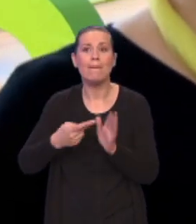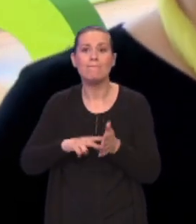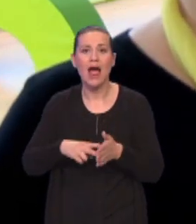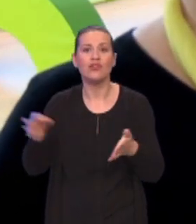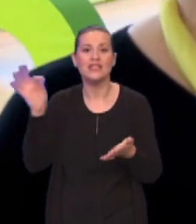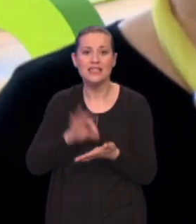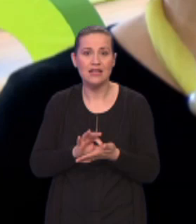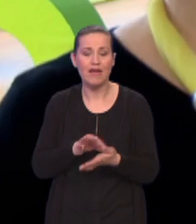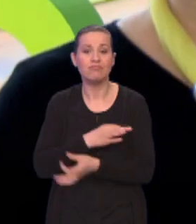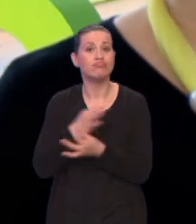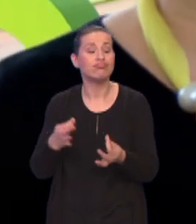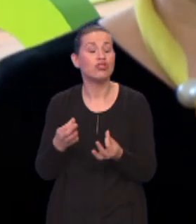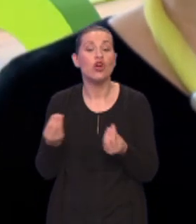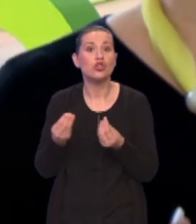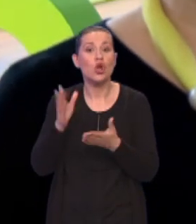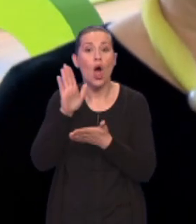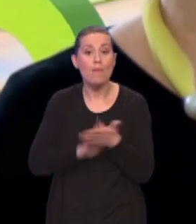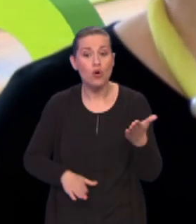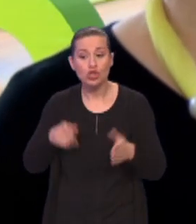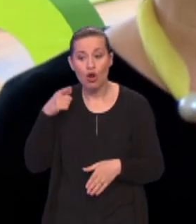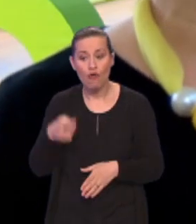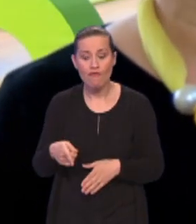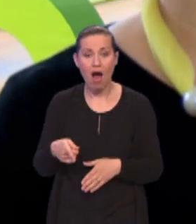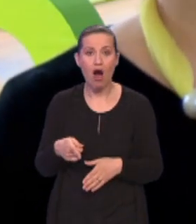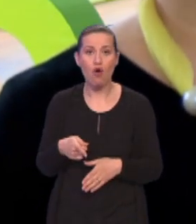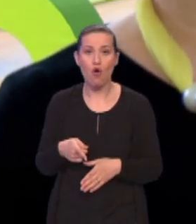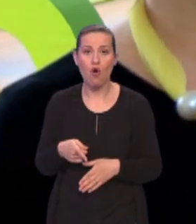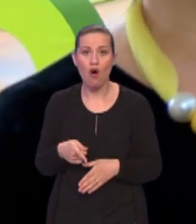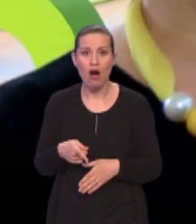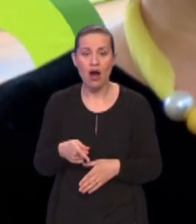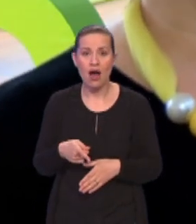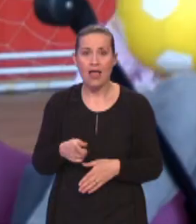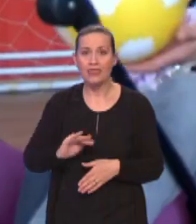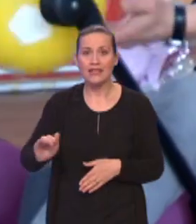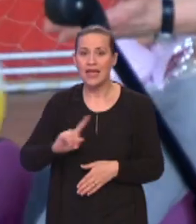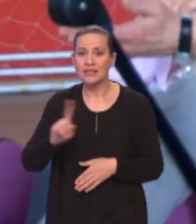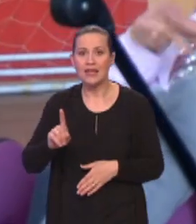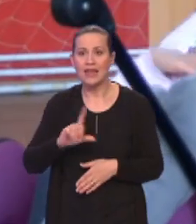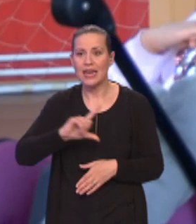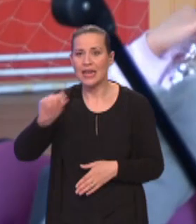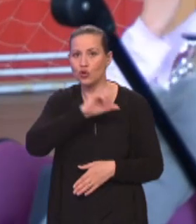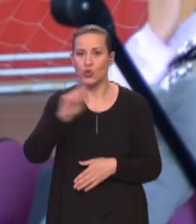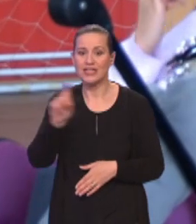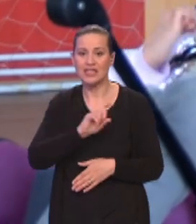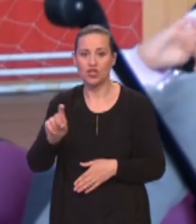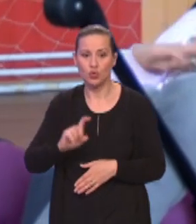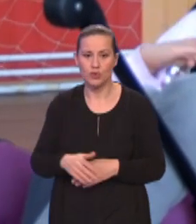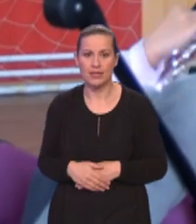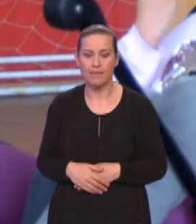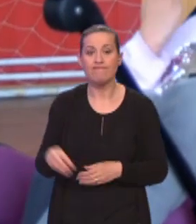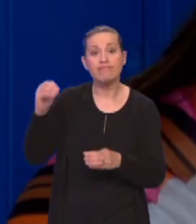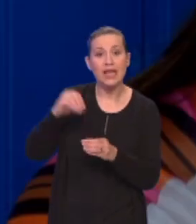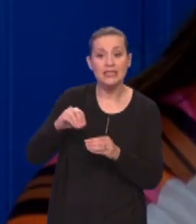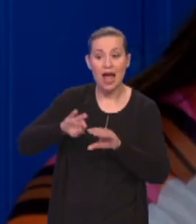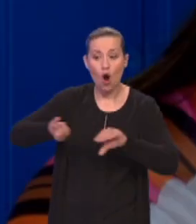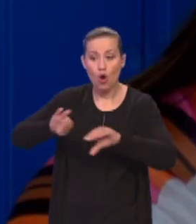sad je super je što je počelo ovako, znači da se djeca ne stavljaju institucije. Stan s odvojenim